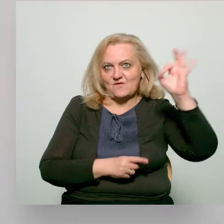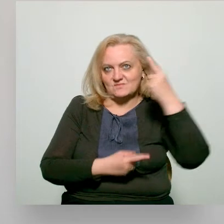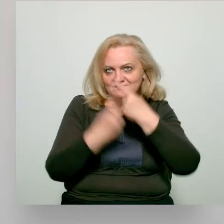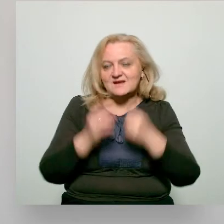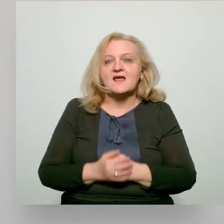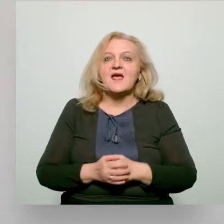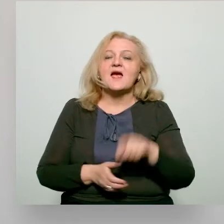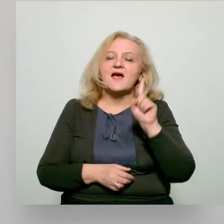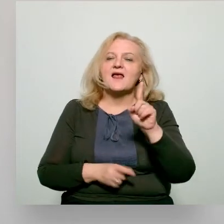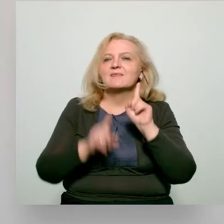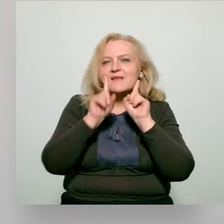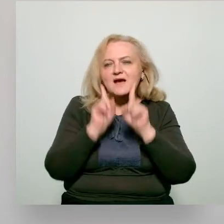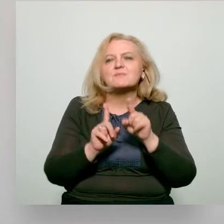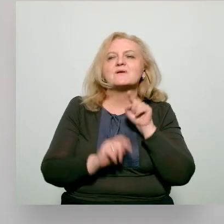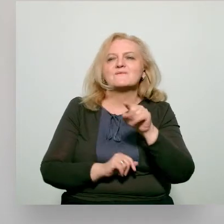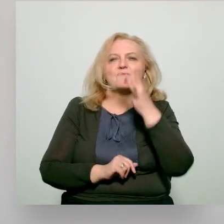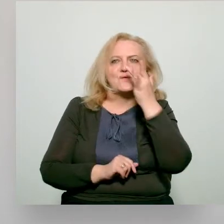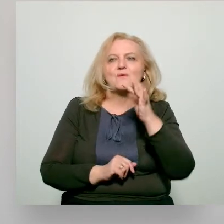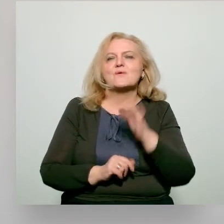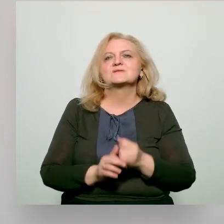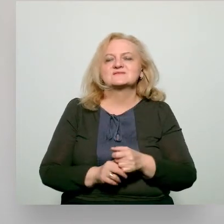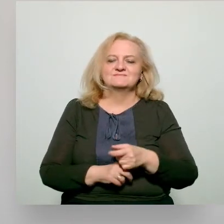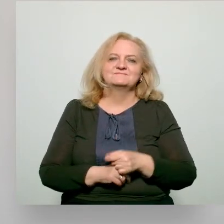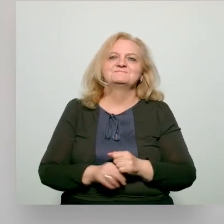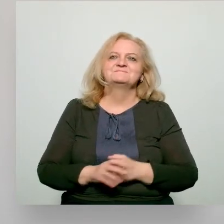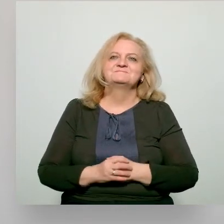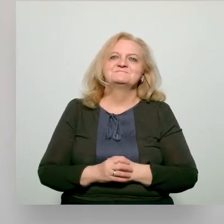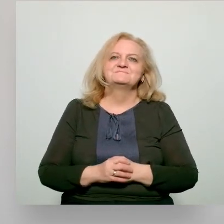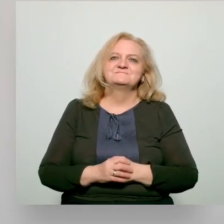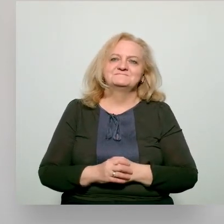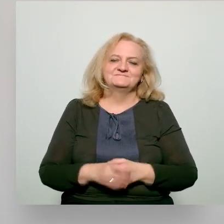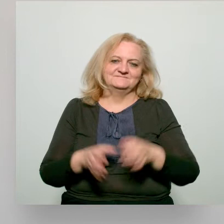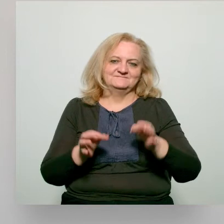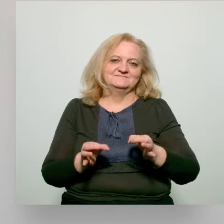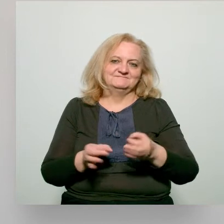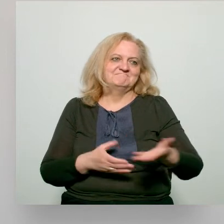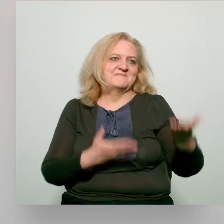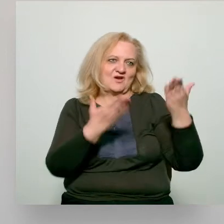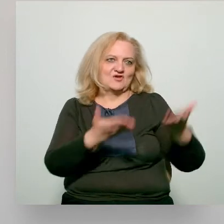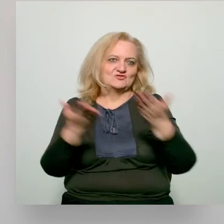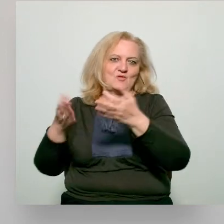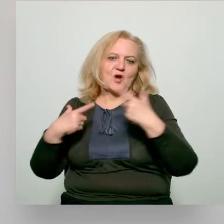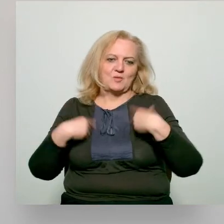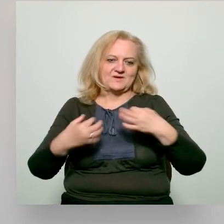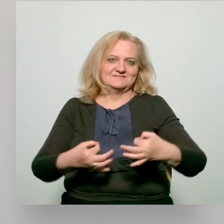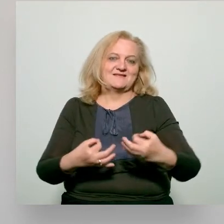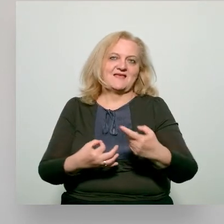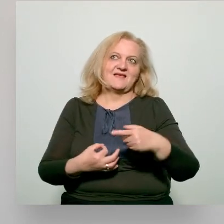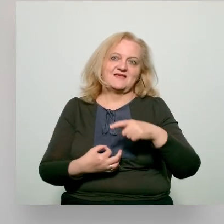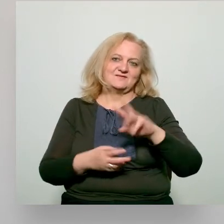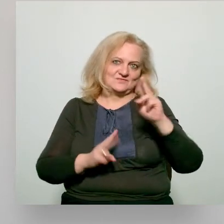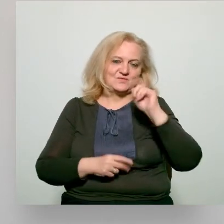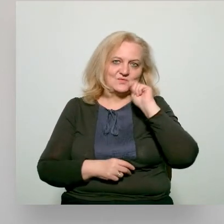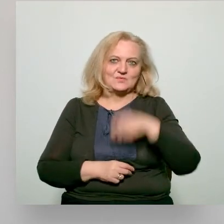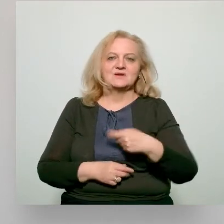samą Rosję, to wszyscy z nas, tu obecnych Ukraińców, pomyślałam już